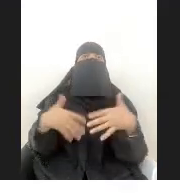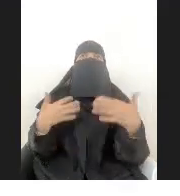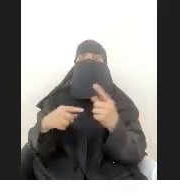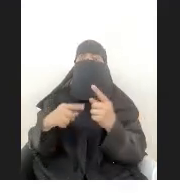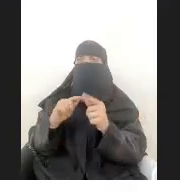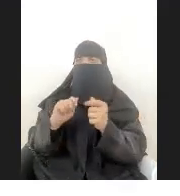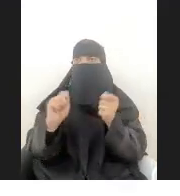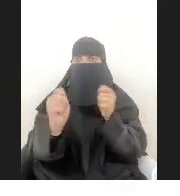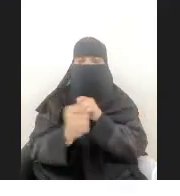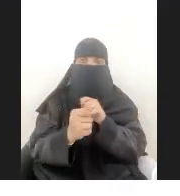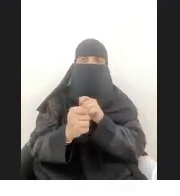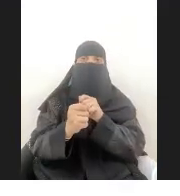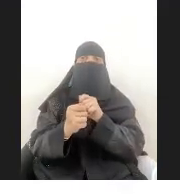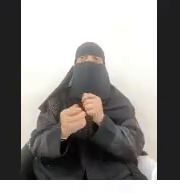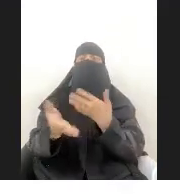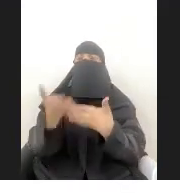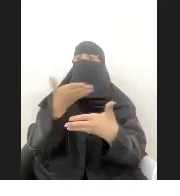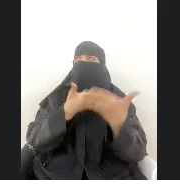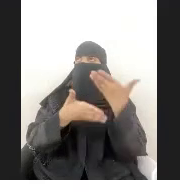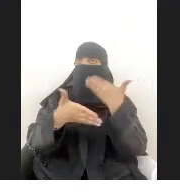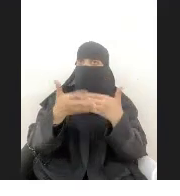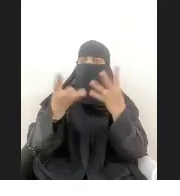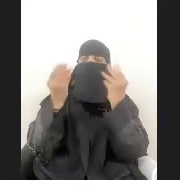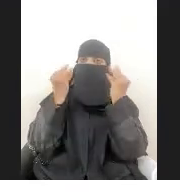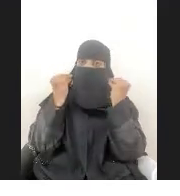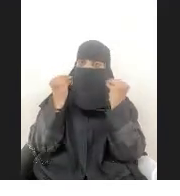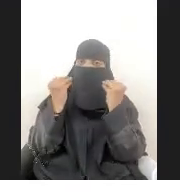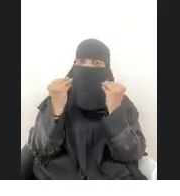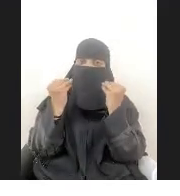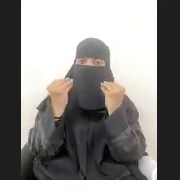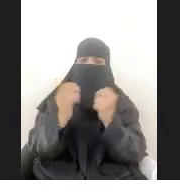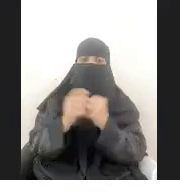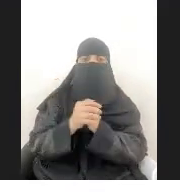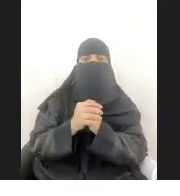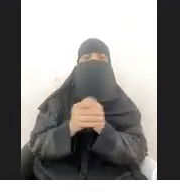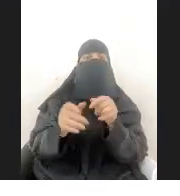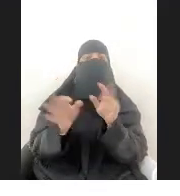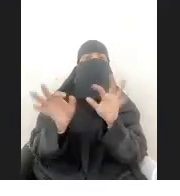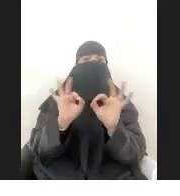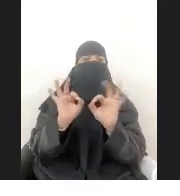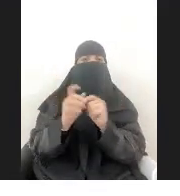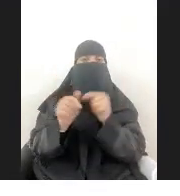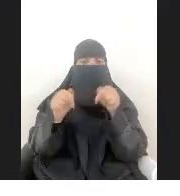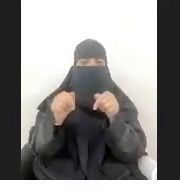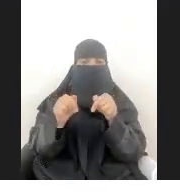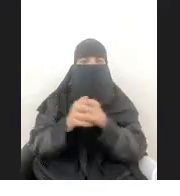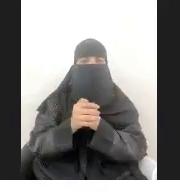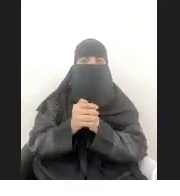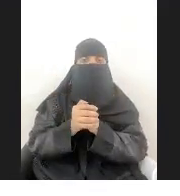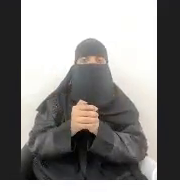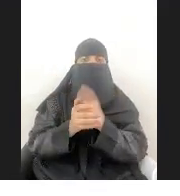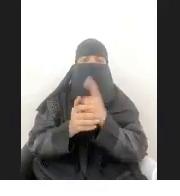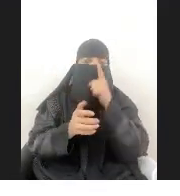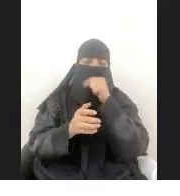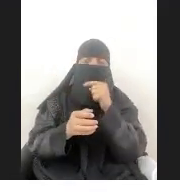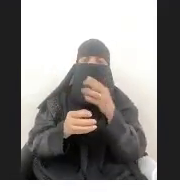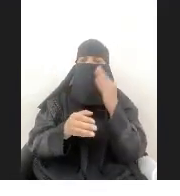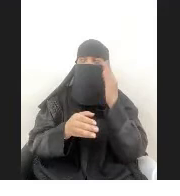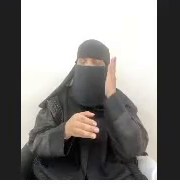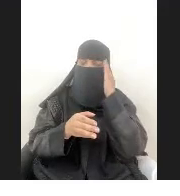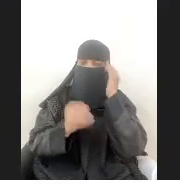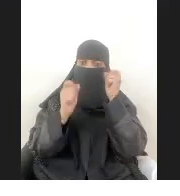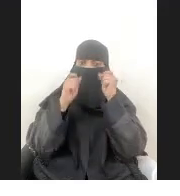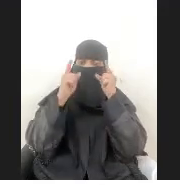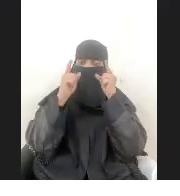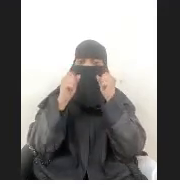من المعلم، تيم بيلدينج. خليني أديكم مثال. الآن لازم نستوعب إنه طلابنا كان ليهم تجربة